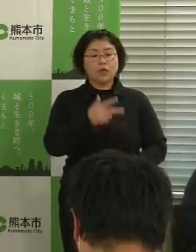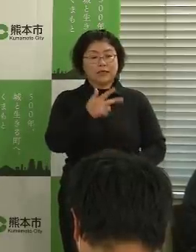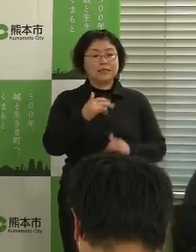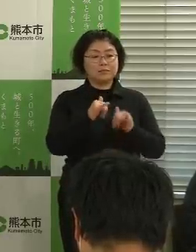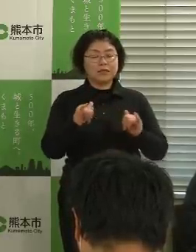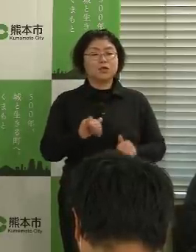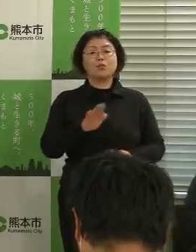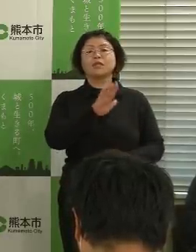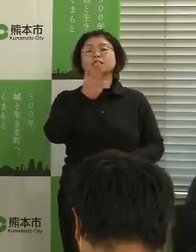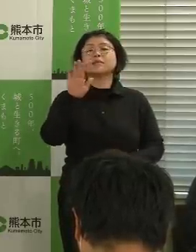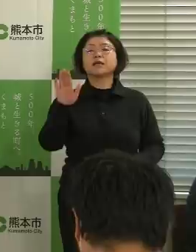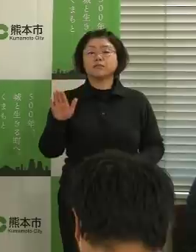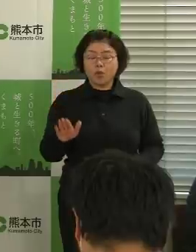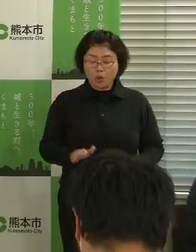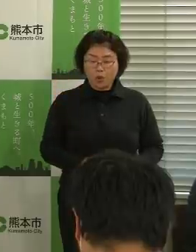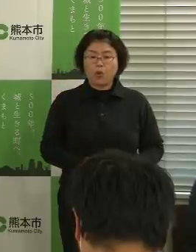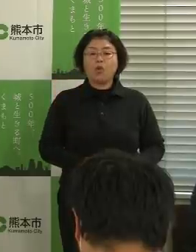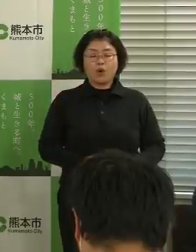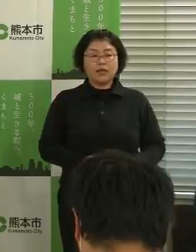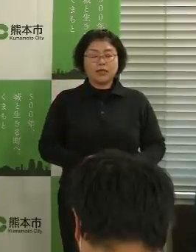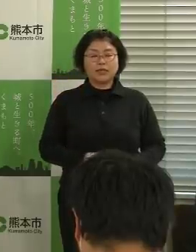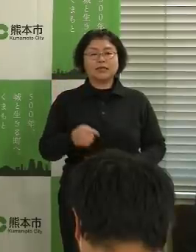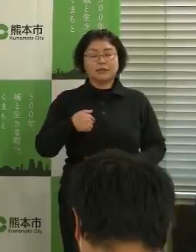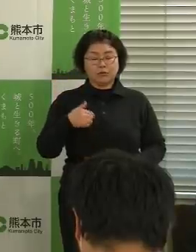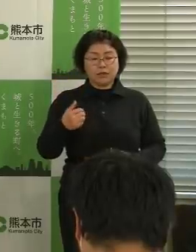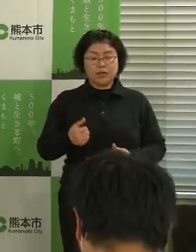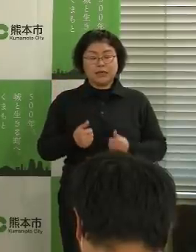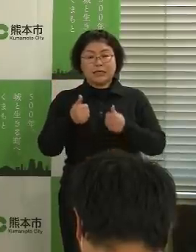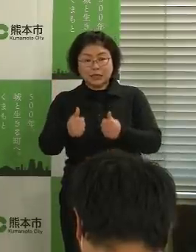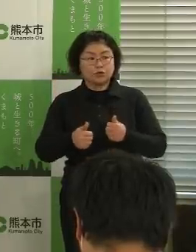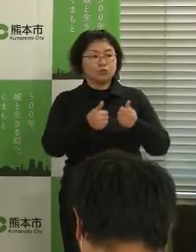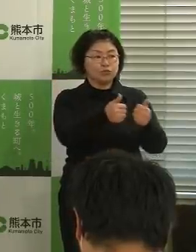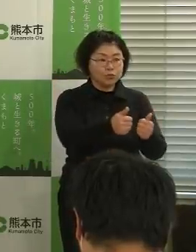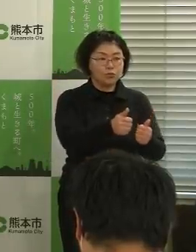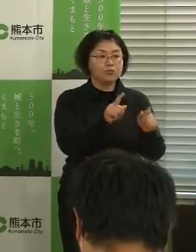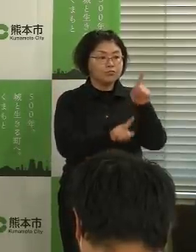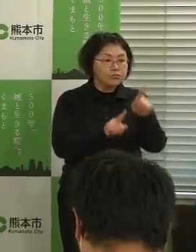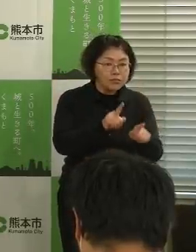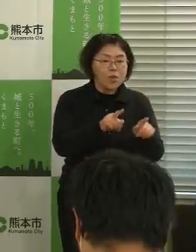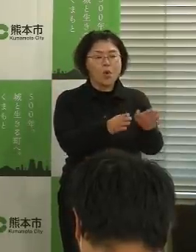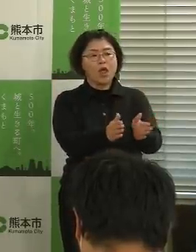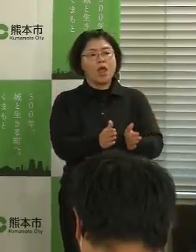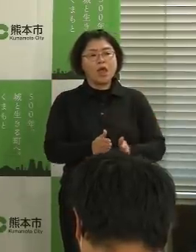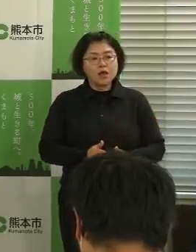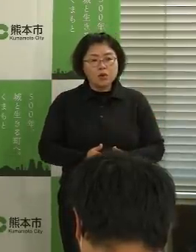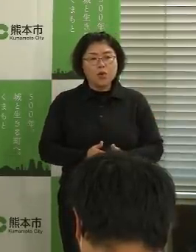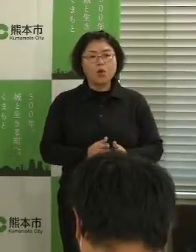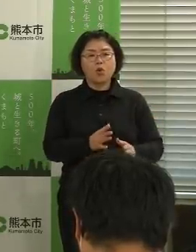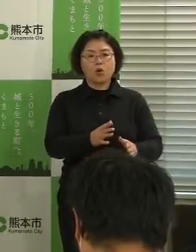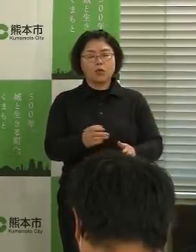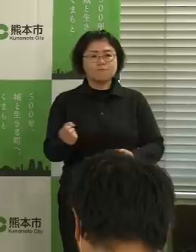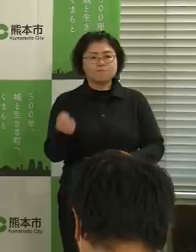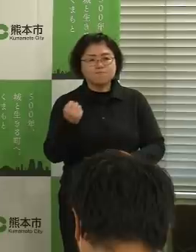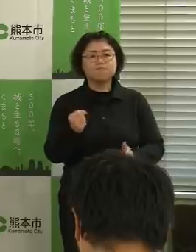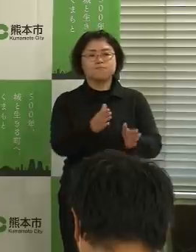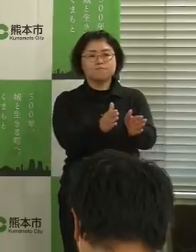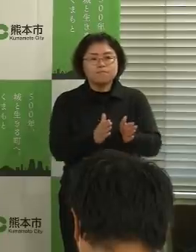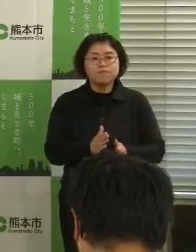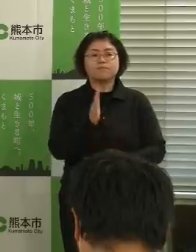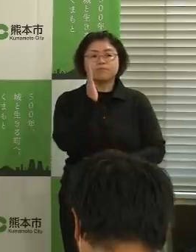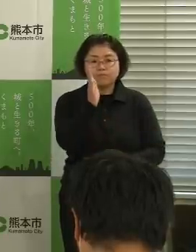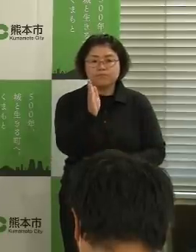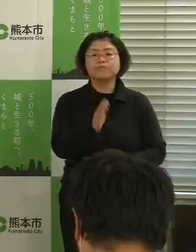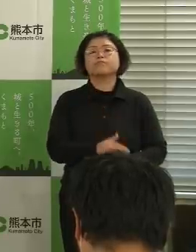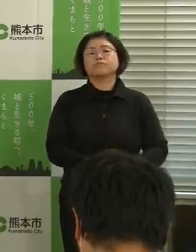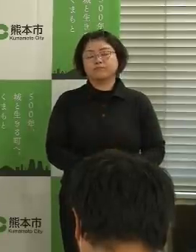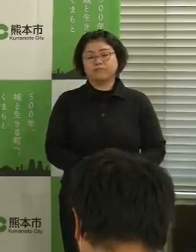皆様に対しましても移動の自粛を強く要請をいたします。本市としましても今